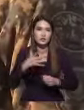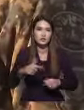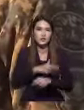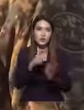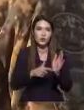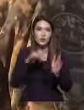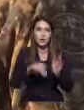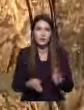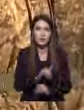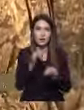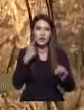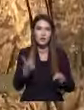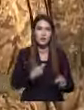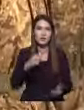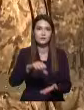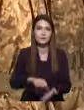17 мыңнан аса сарбаз қатысқан.